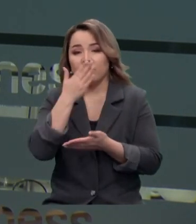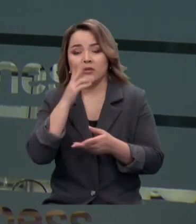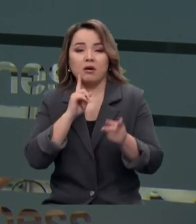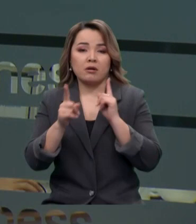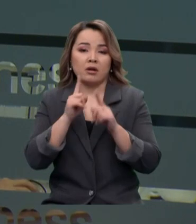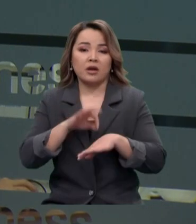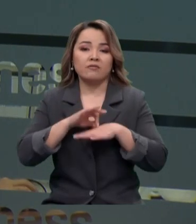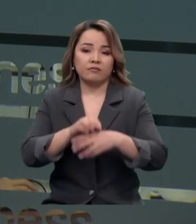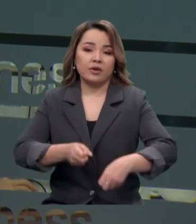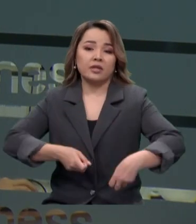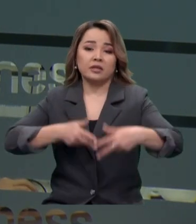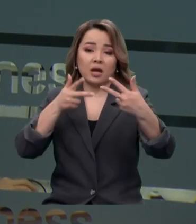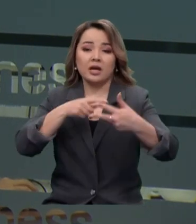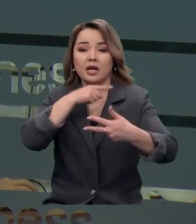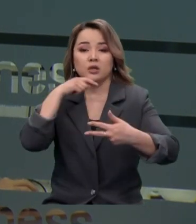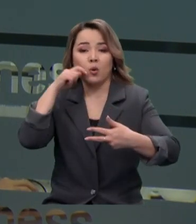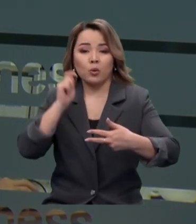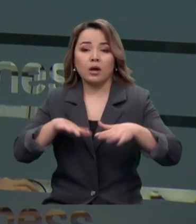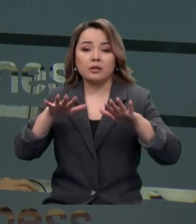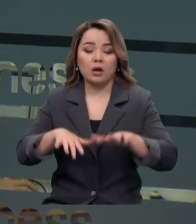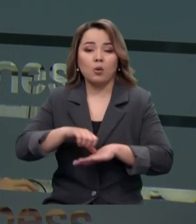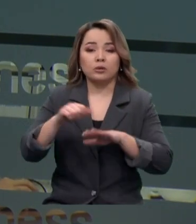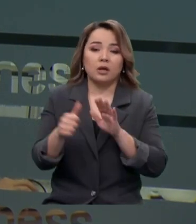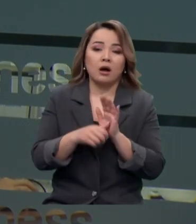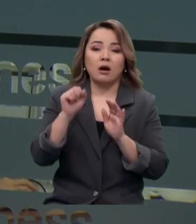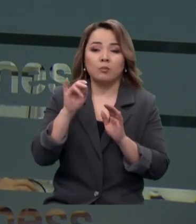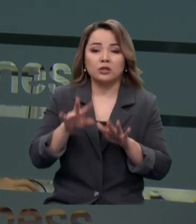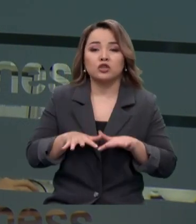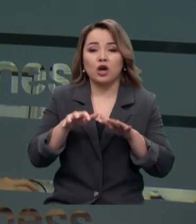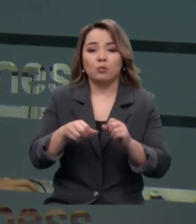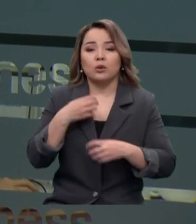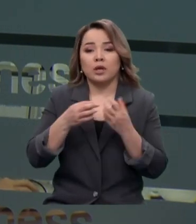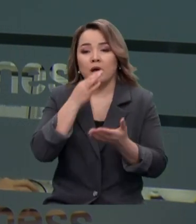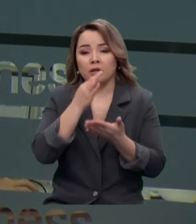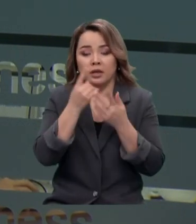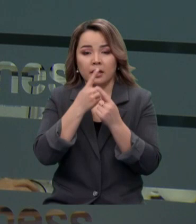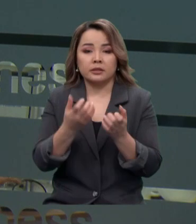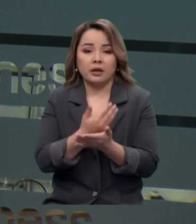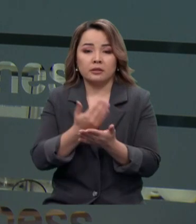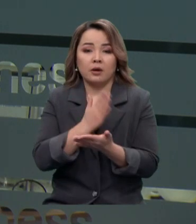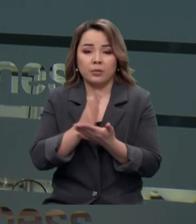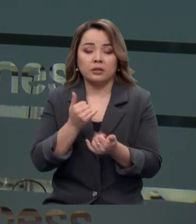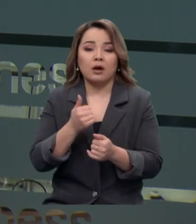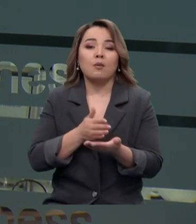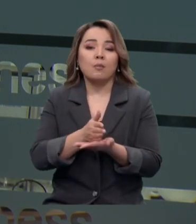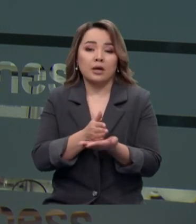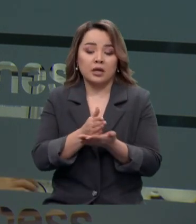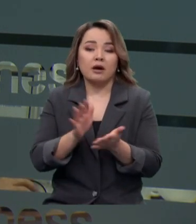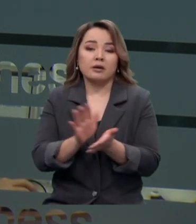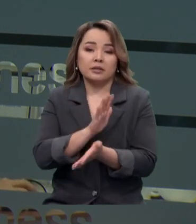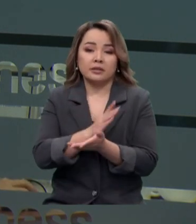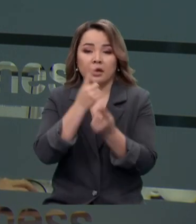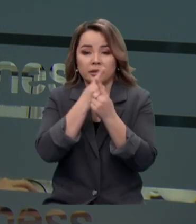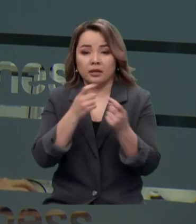видеоконференция кезінде Ресей Украинаға 16 ақпанда шабуыл жасау мүмкін деген мәлімдеме жасады. Мұны политика газеті